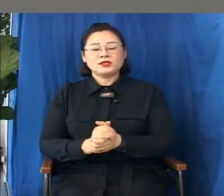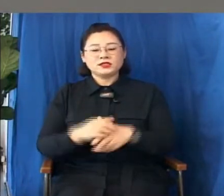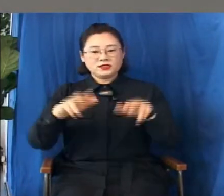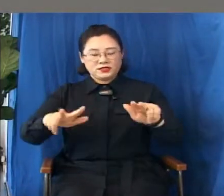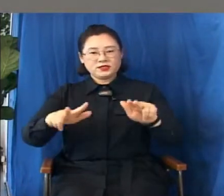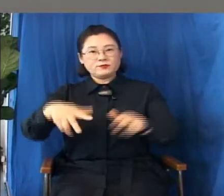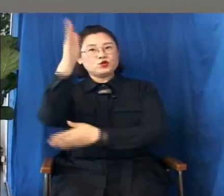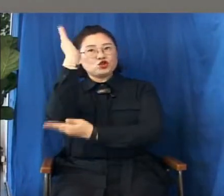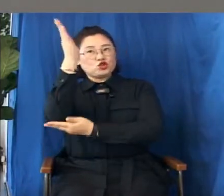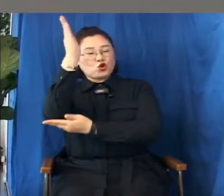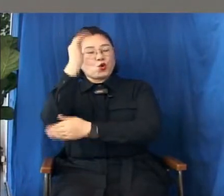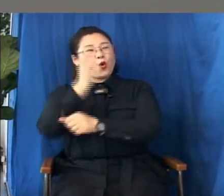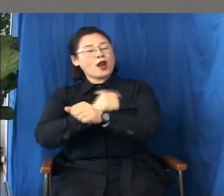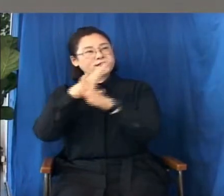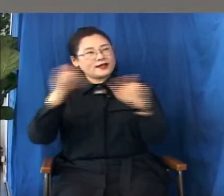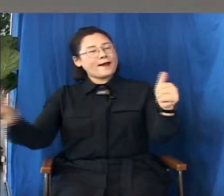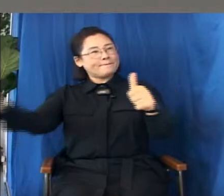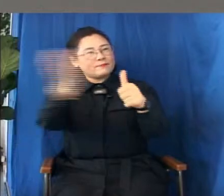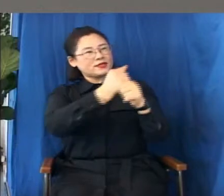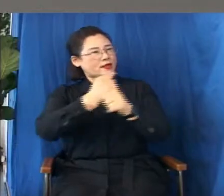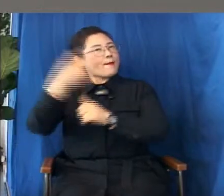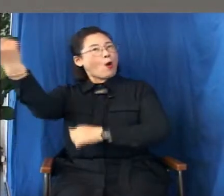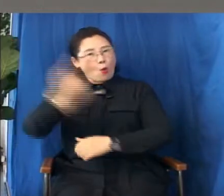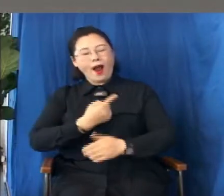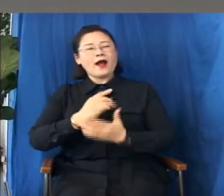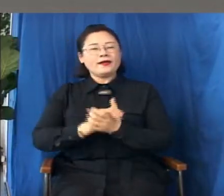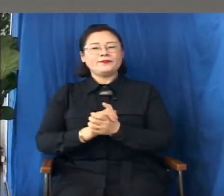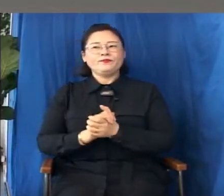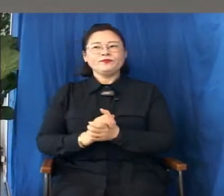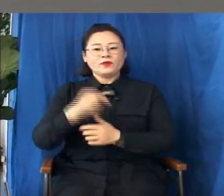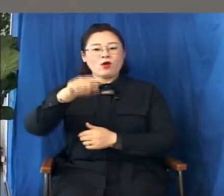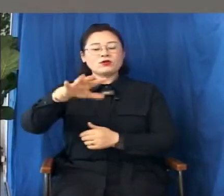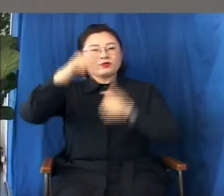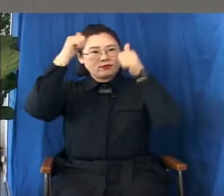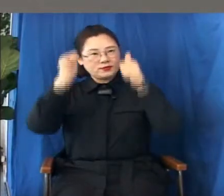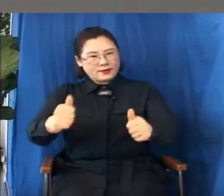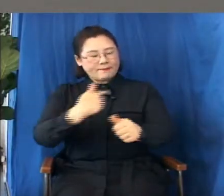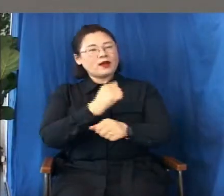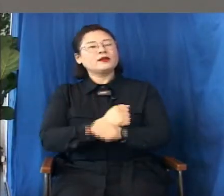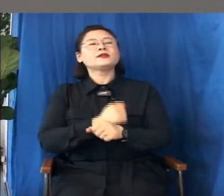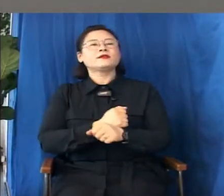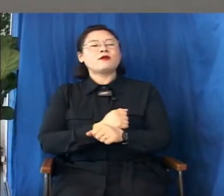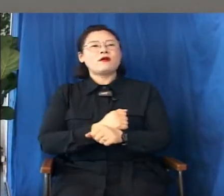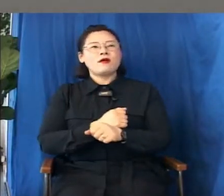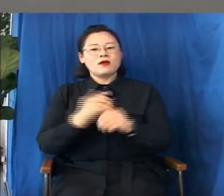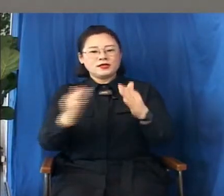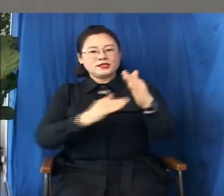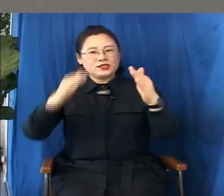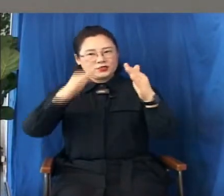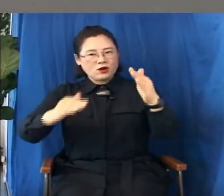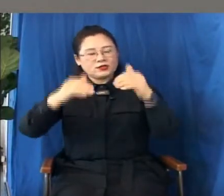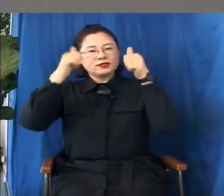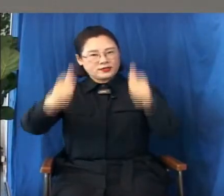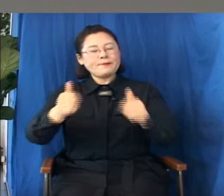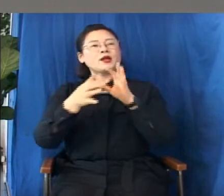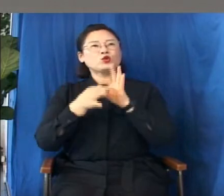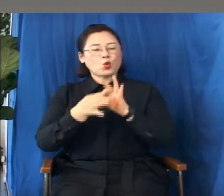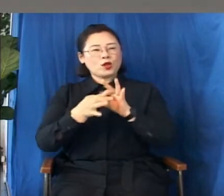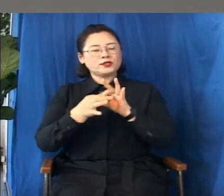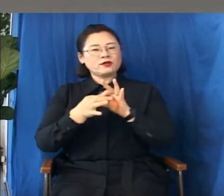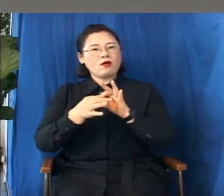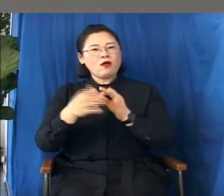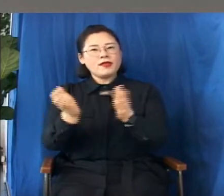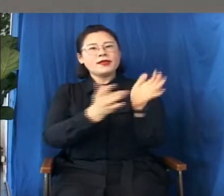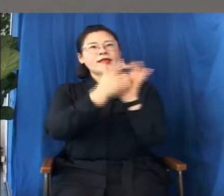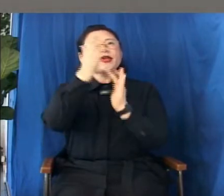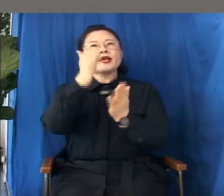지금 설교하고 있는 자들을 잡아오라. 그리고서 거기서 재판에서 이제는 정식 재판을 통해서 그 세력을 완전히